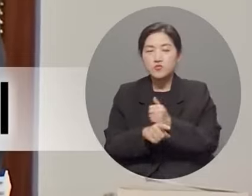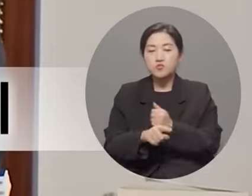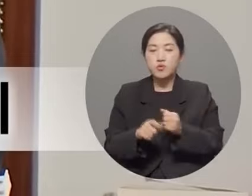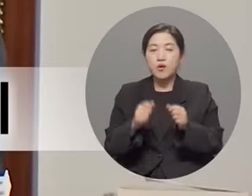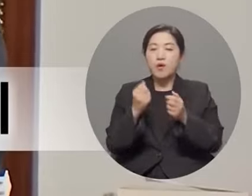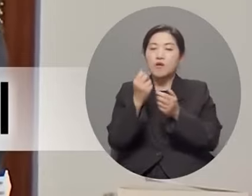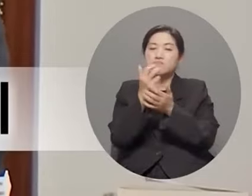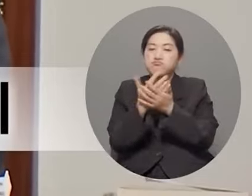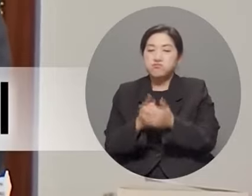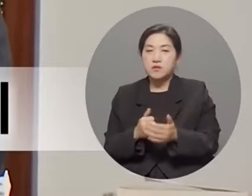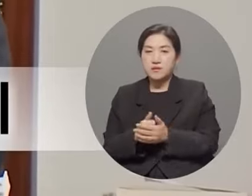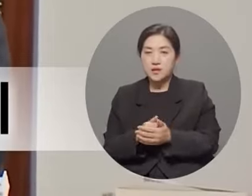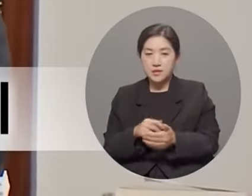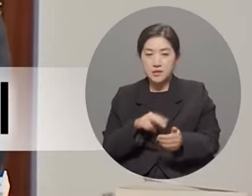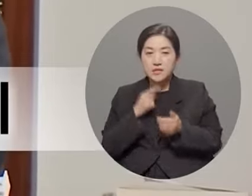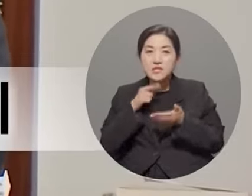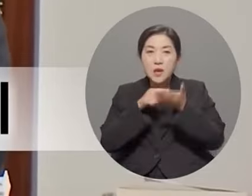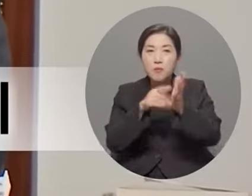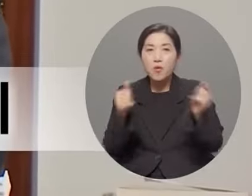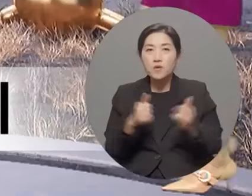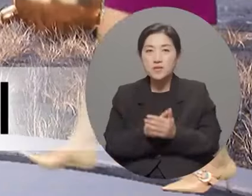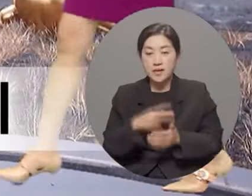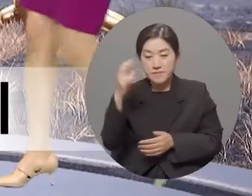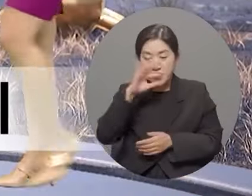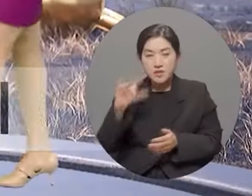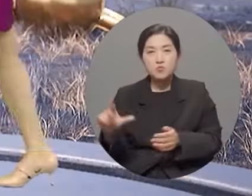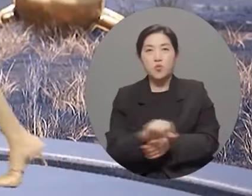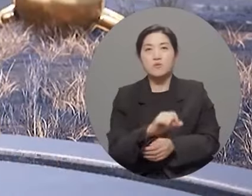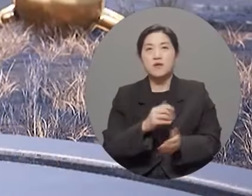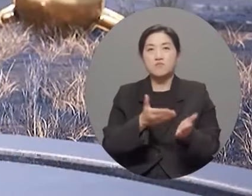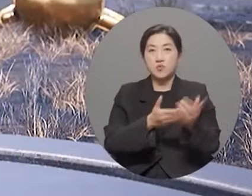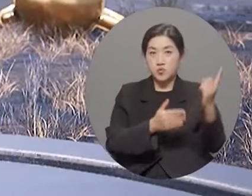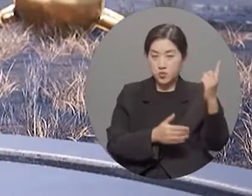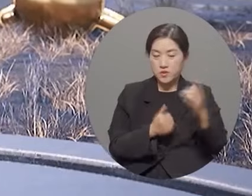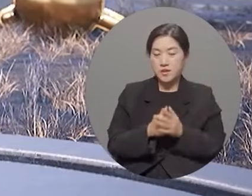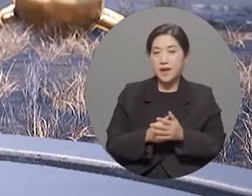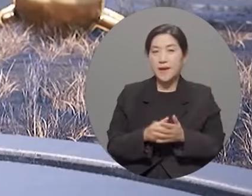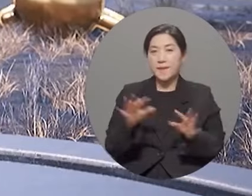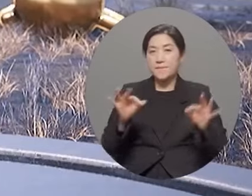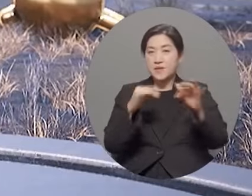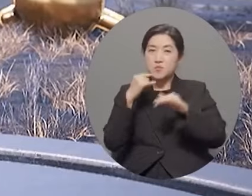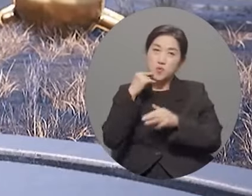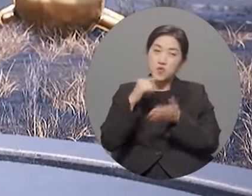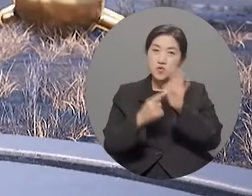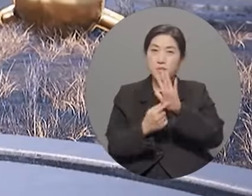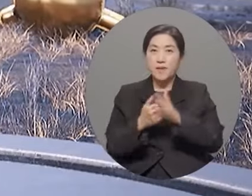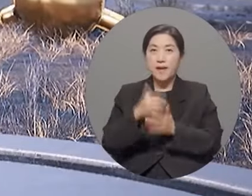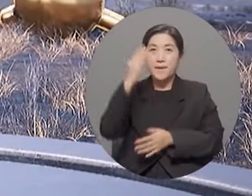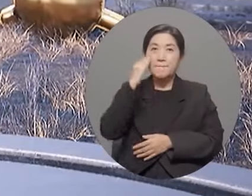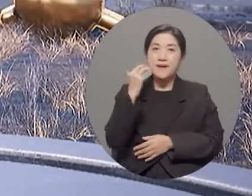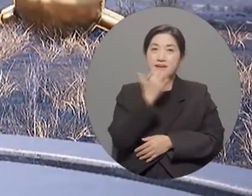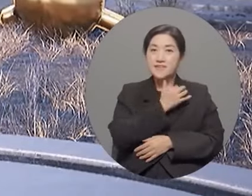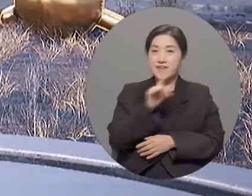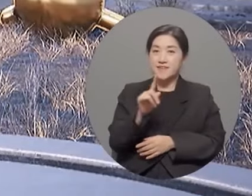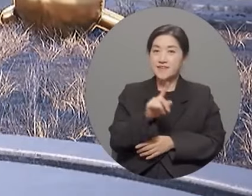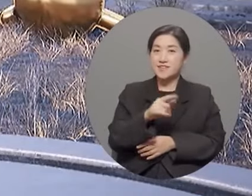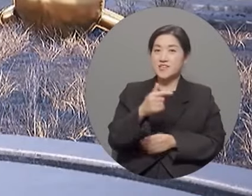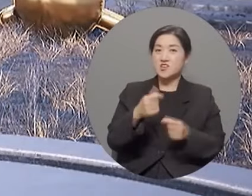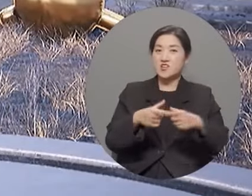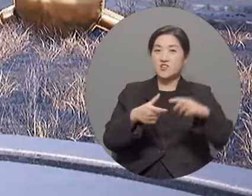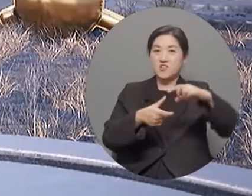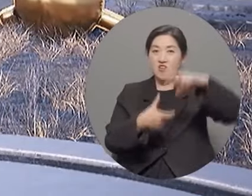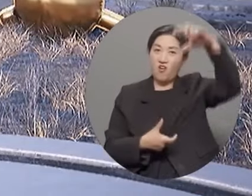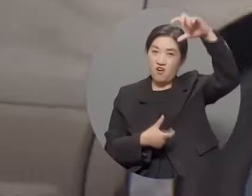제보자 색출 수사는 속도를 내고 있다는 보도 미세먼지 농도를 설명하며 파란색 숫자 2를 크게 표시했다는